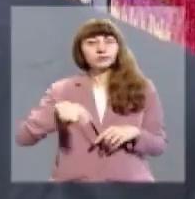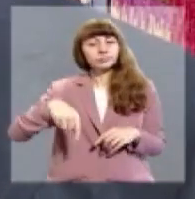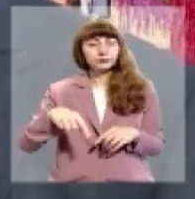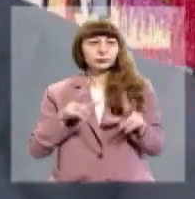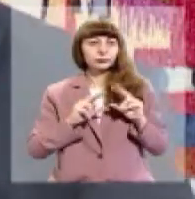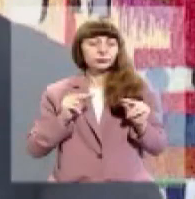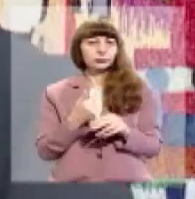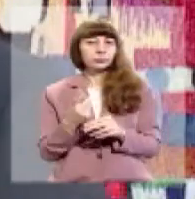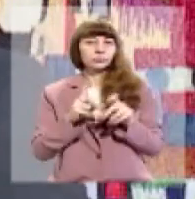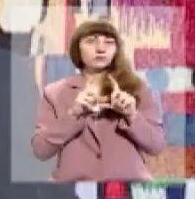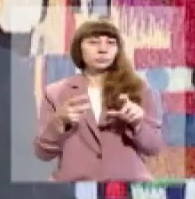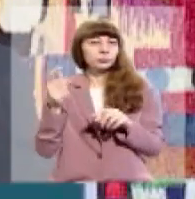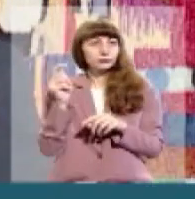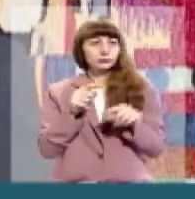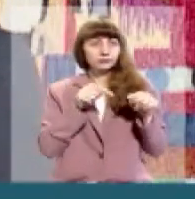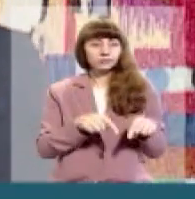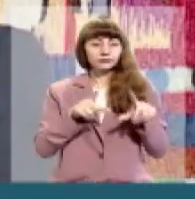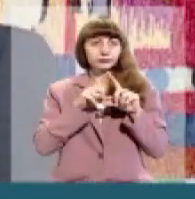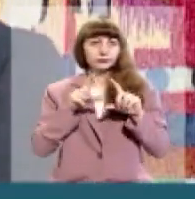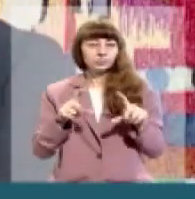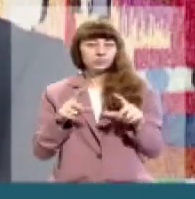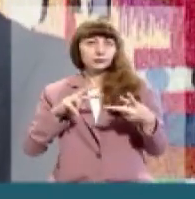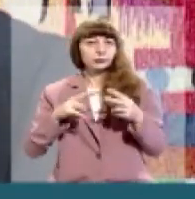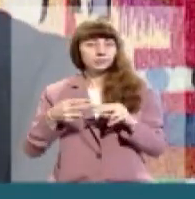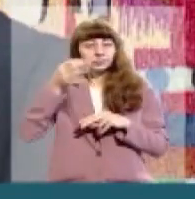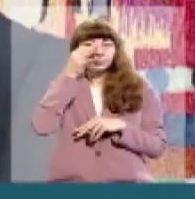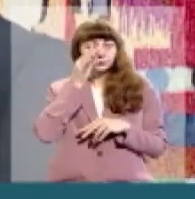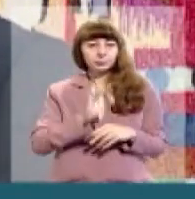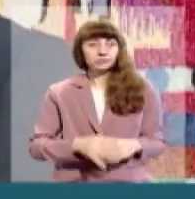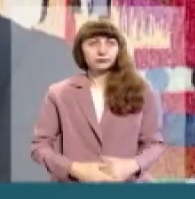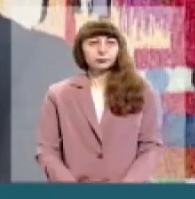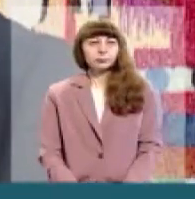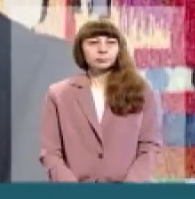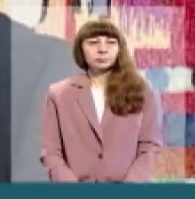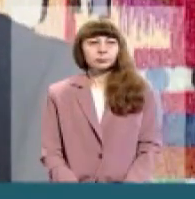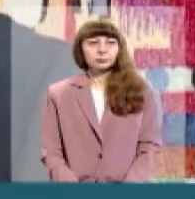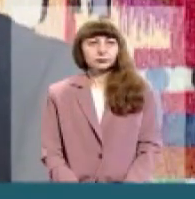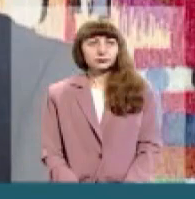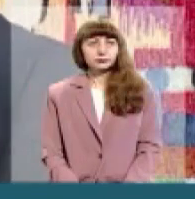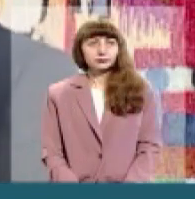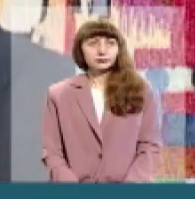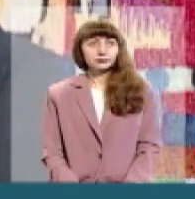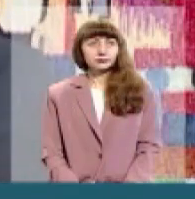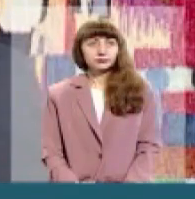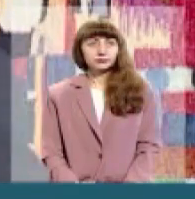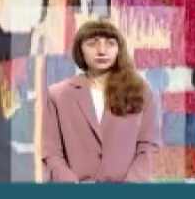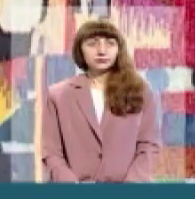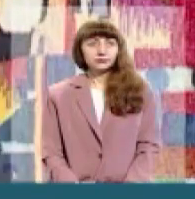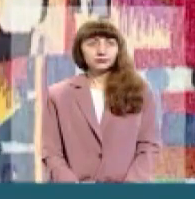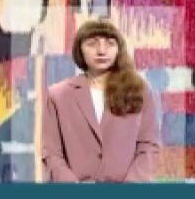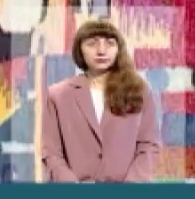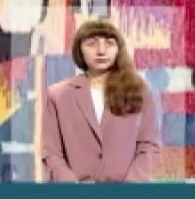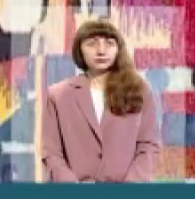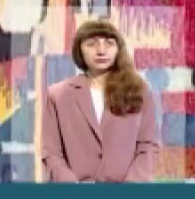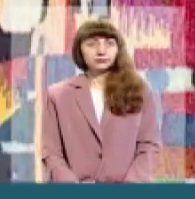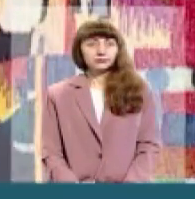бекітілген. Бұлар Ұзынкөл орта мектебі, Жітіқарадағы мектеп лицей,